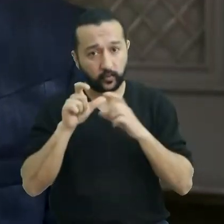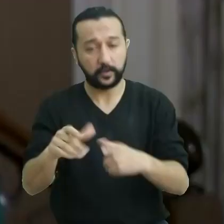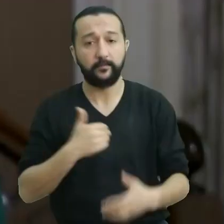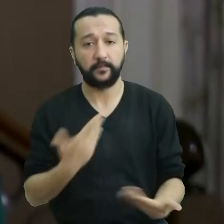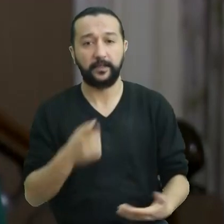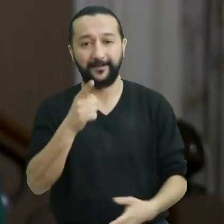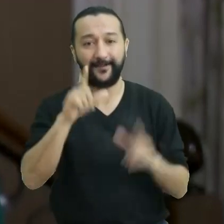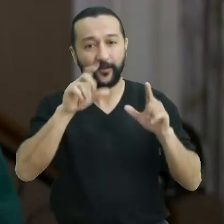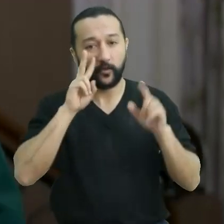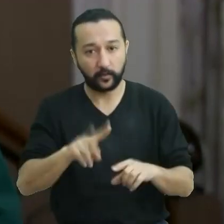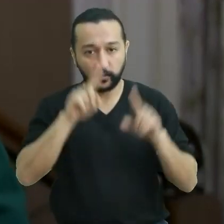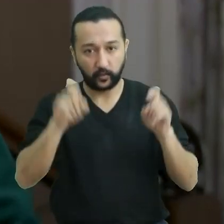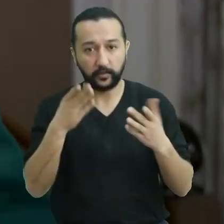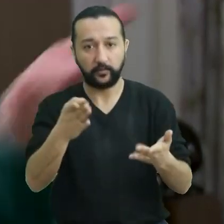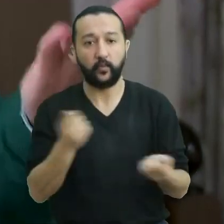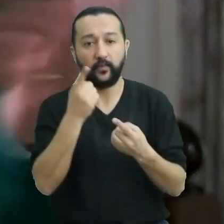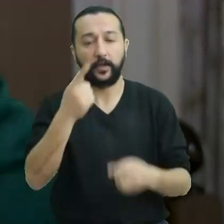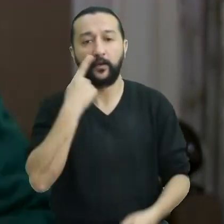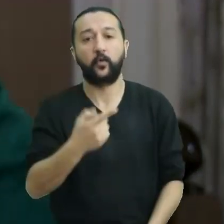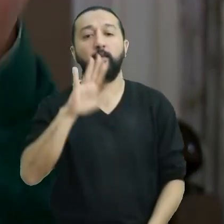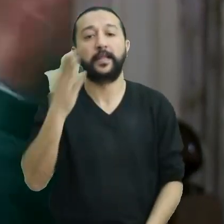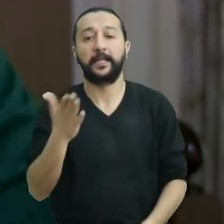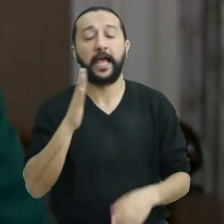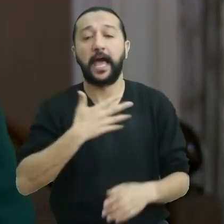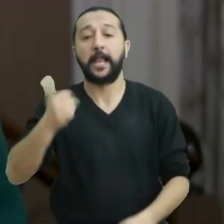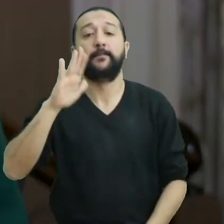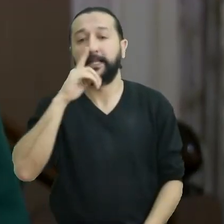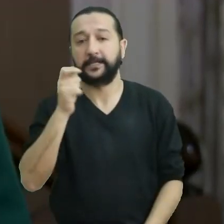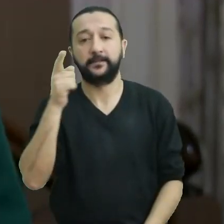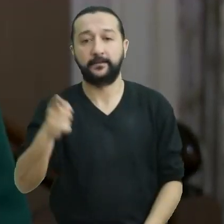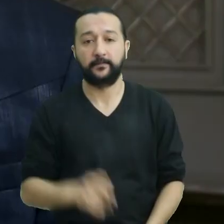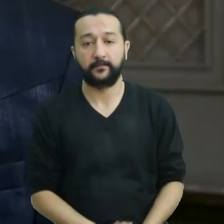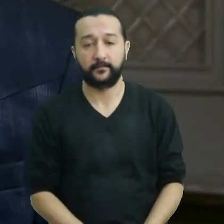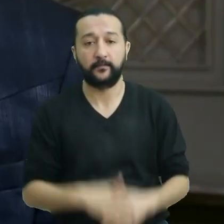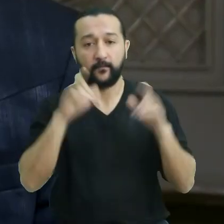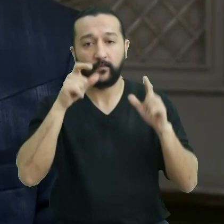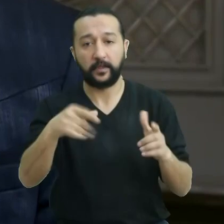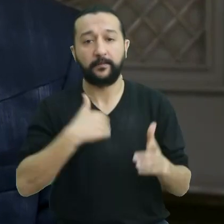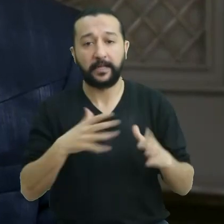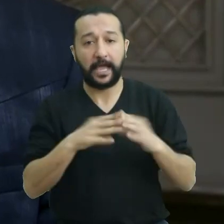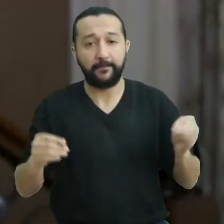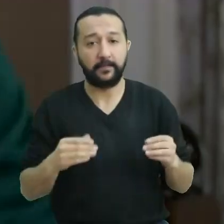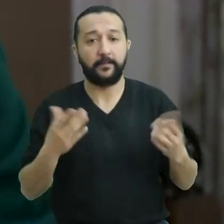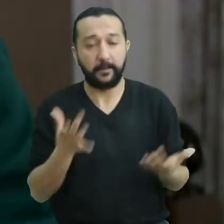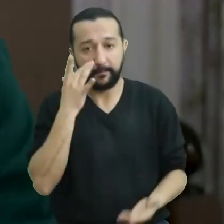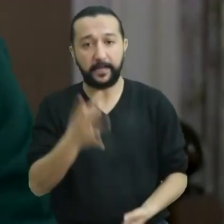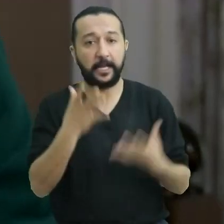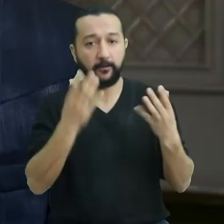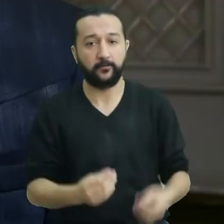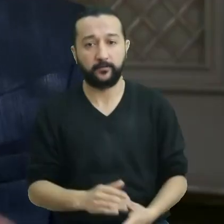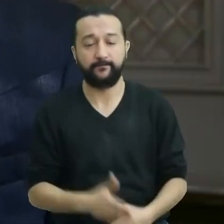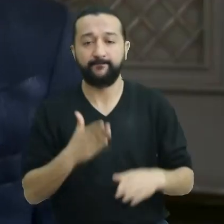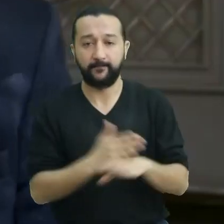diye soracağım. Fotoğrafı Ya görmedilerse, ya almadılarsa, ha? Fotoğrafı bizim kaybettiğimiz kabak gibi çıkar ortaya